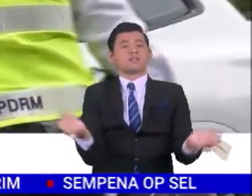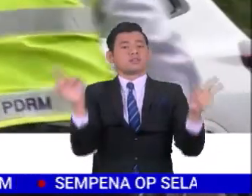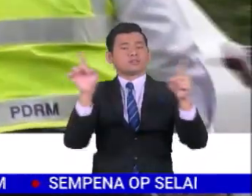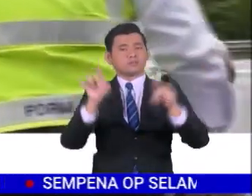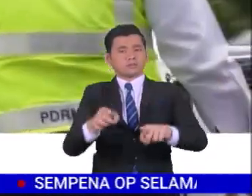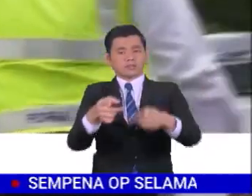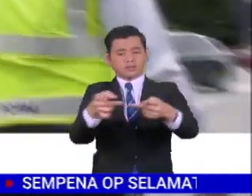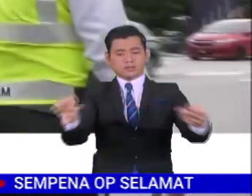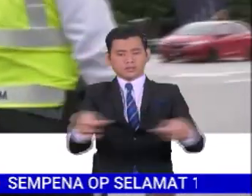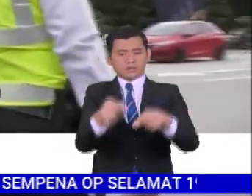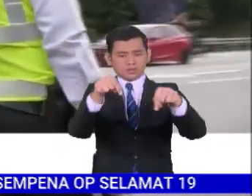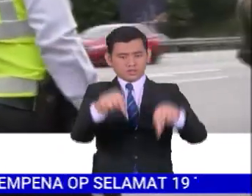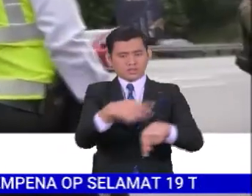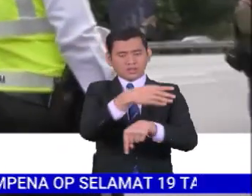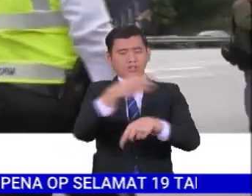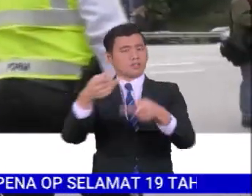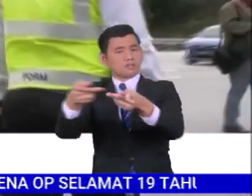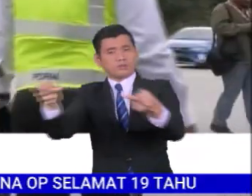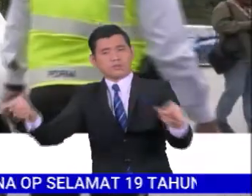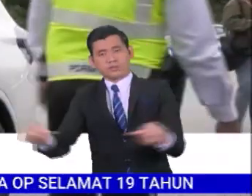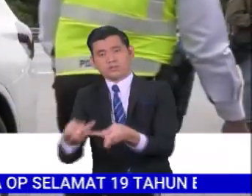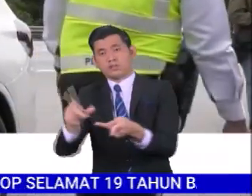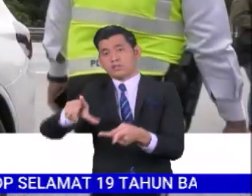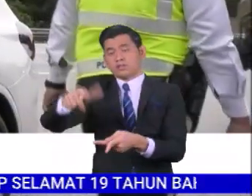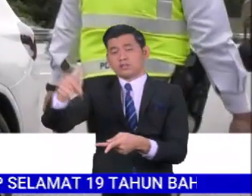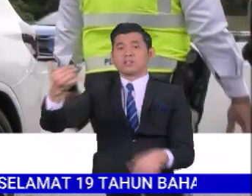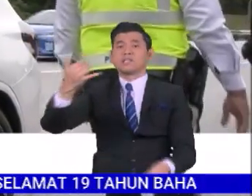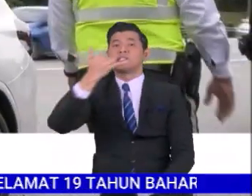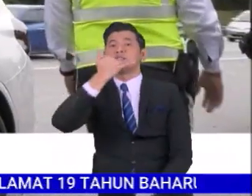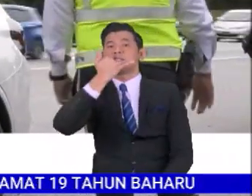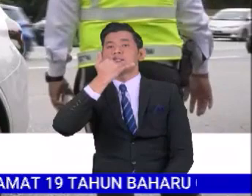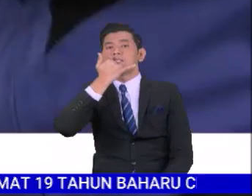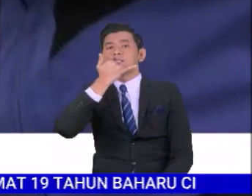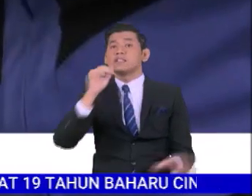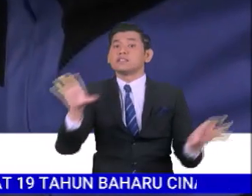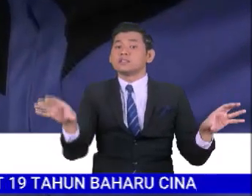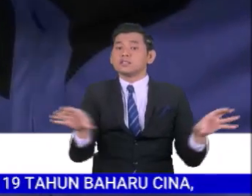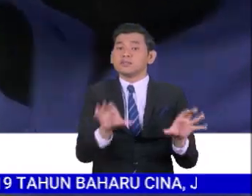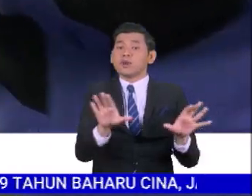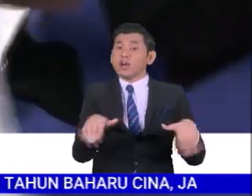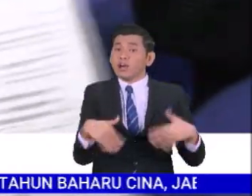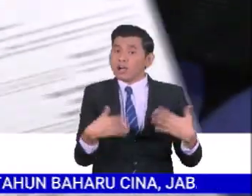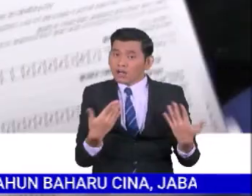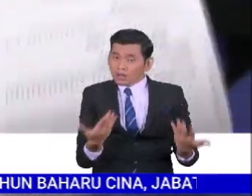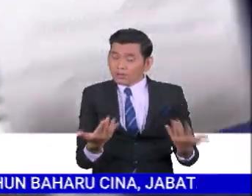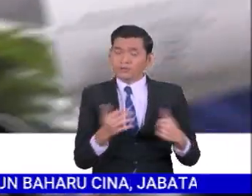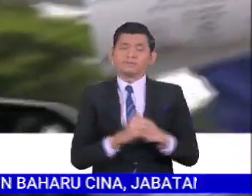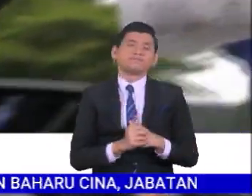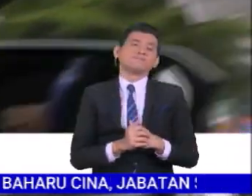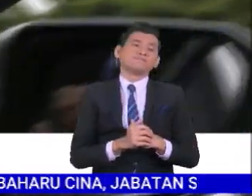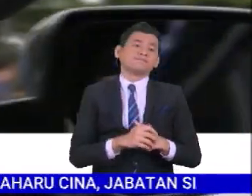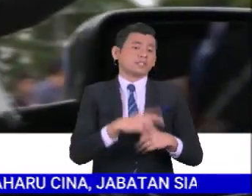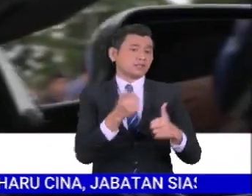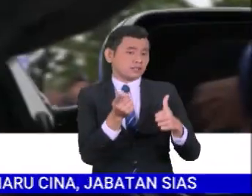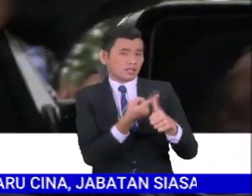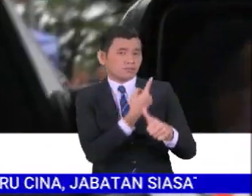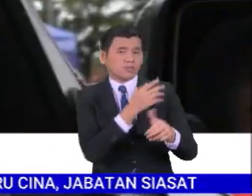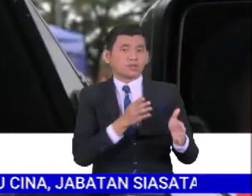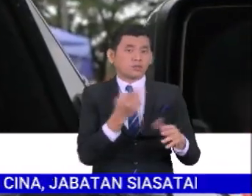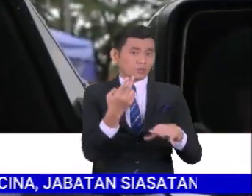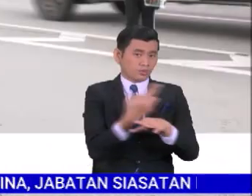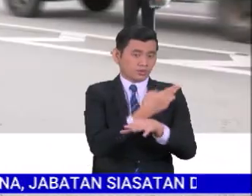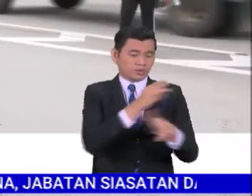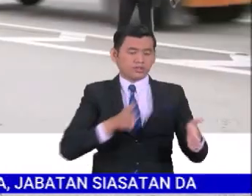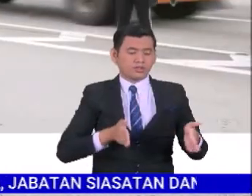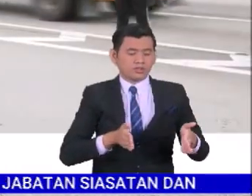kawasan ini dan beberapa kawasan yang lain. Kesalahan-kesalahan yang dikenal pasti adalah menggunakan lorong